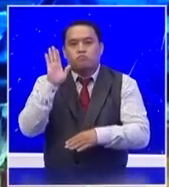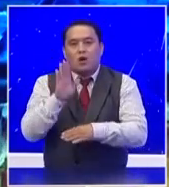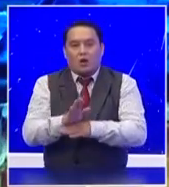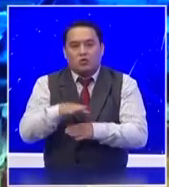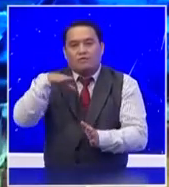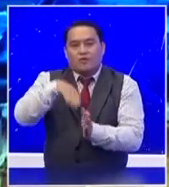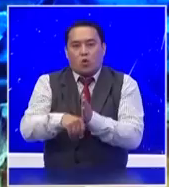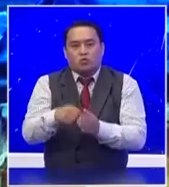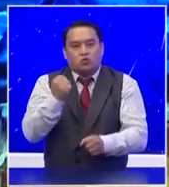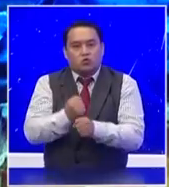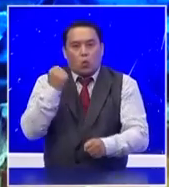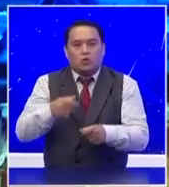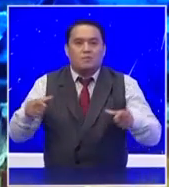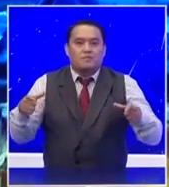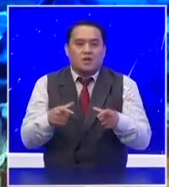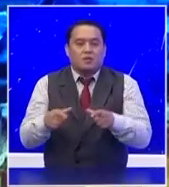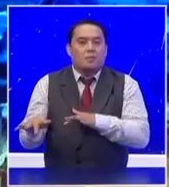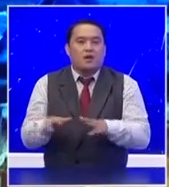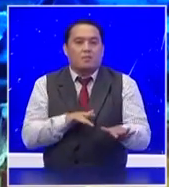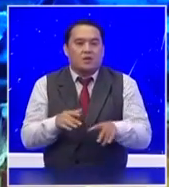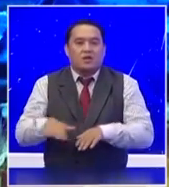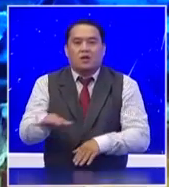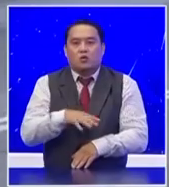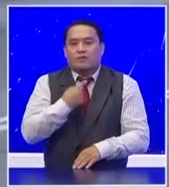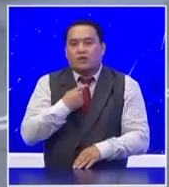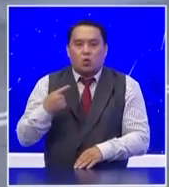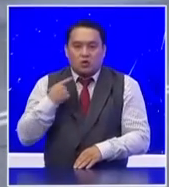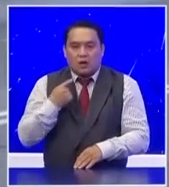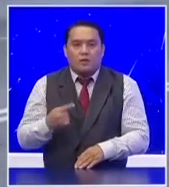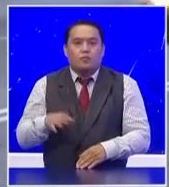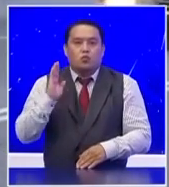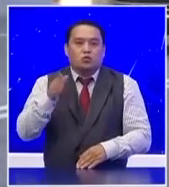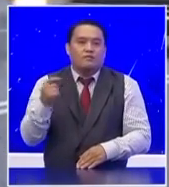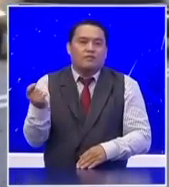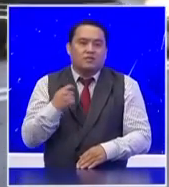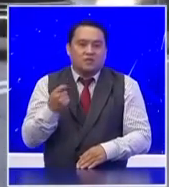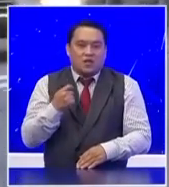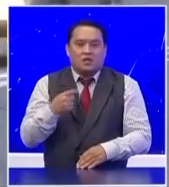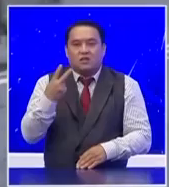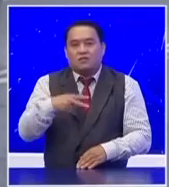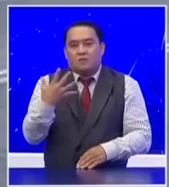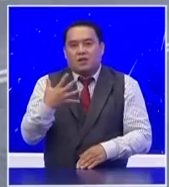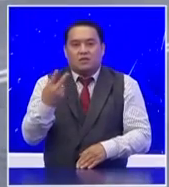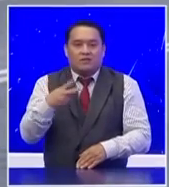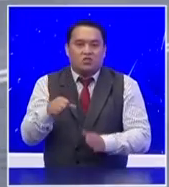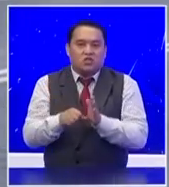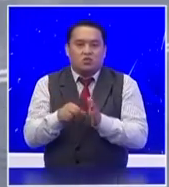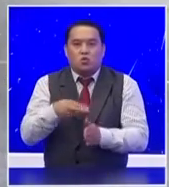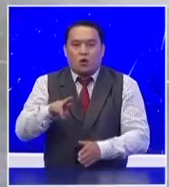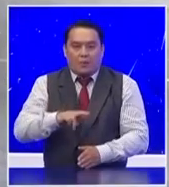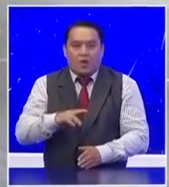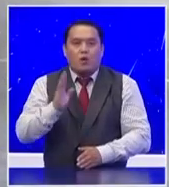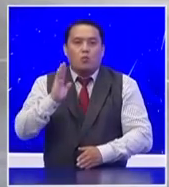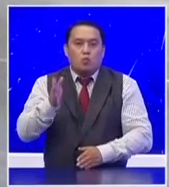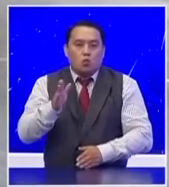о введении строгих ограничительных мероприятий на территории Талдыкургана на предстоящие выходные 25 и 26 июля.